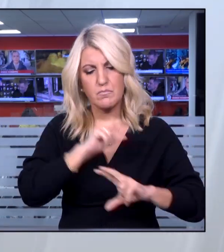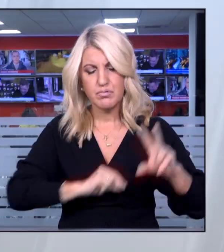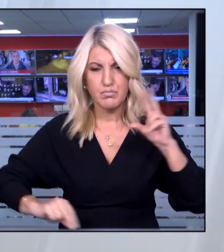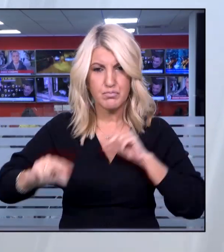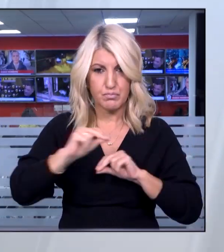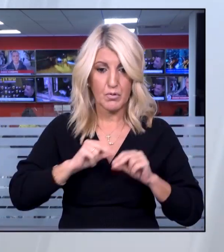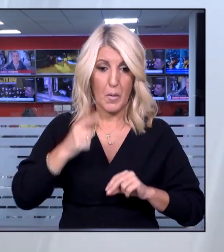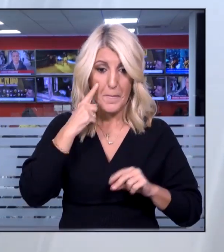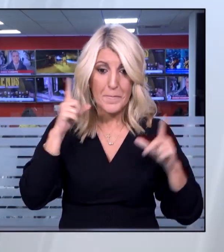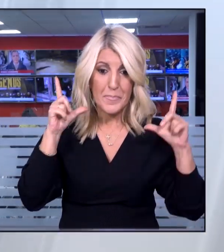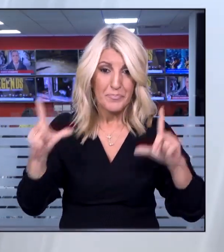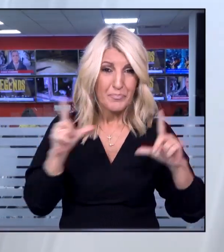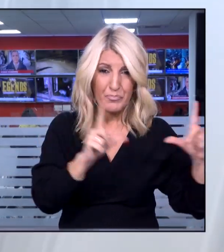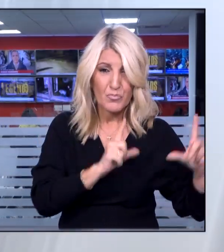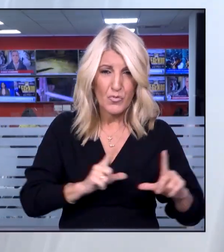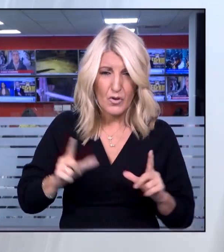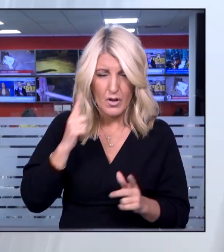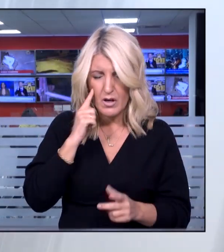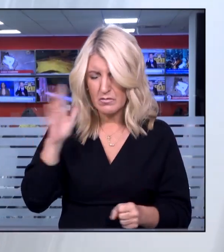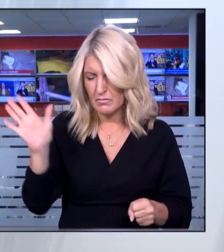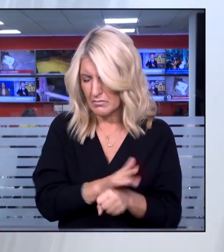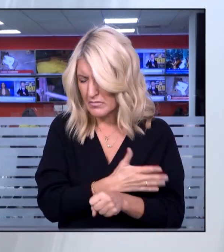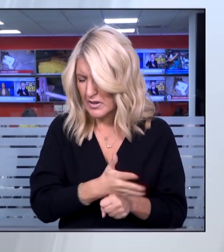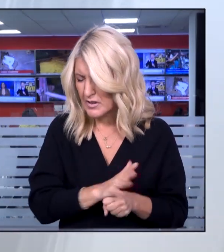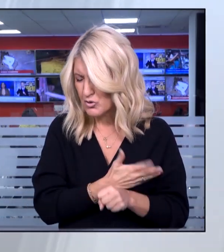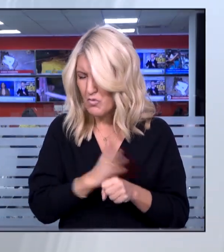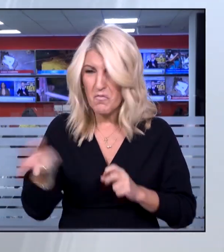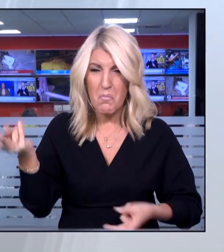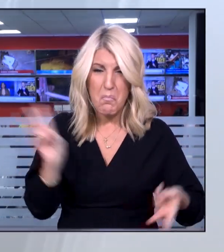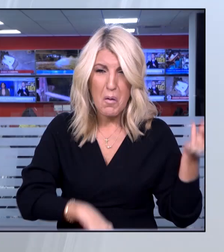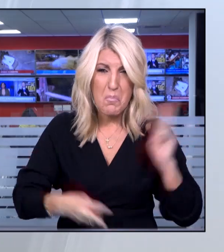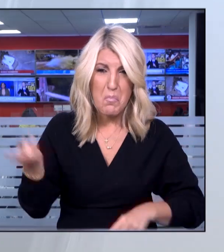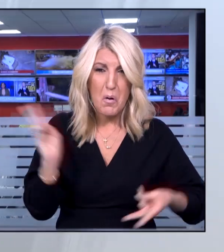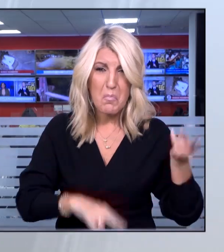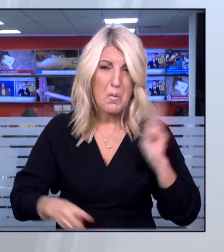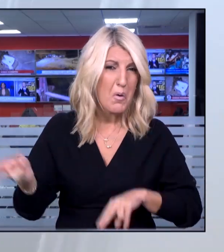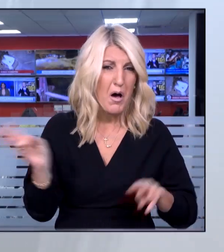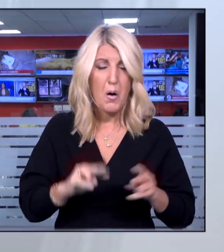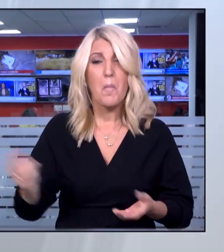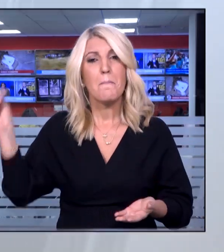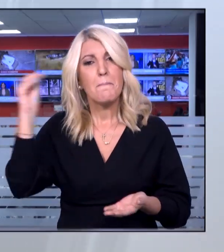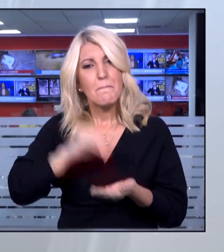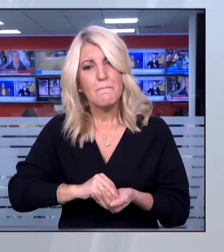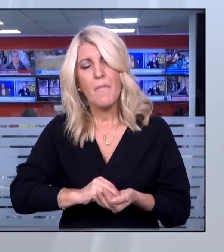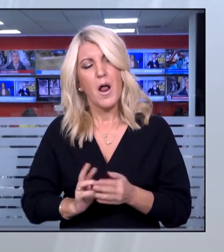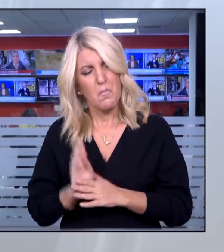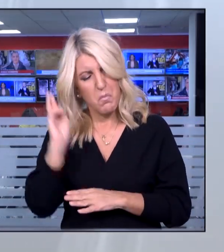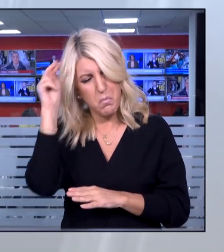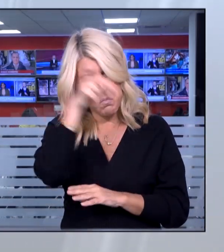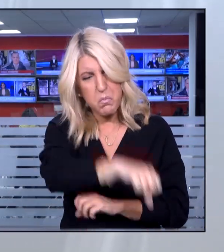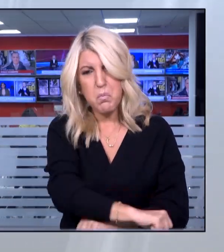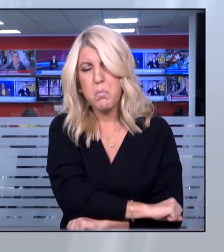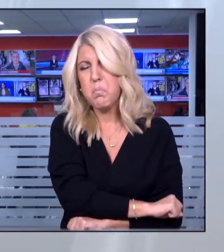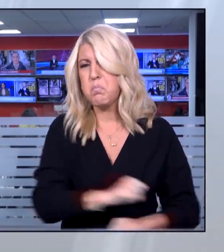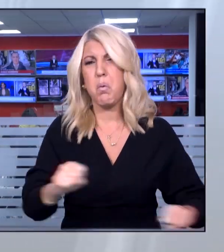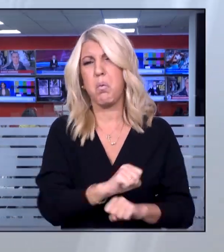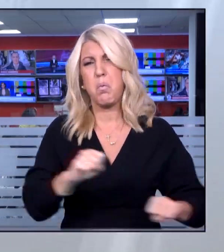Για άλλη μια νύχτα τα Ισραηλινά χτυπήματα αφήνουν πίσω τους τον όλεθρο στη Γάζα. Η Μπέιτ Λαχία γίνεται ξανά στόχος.